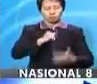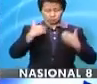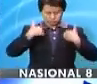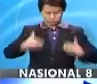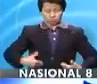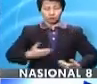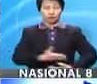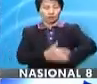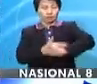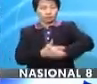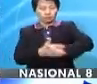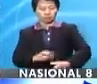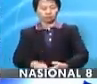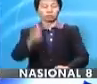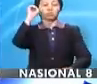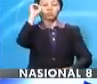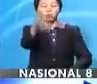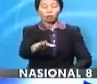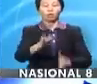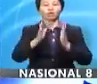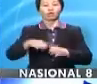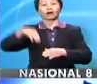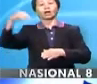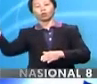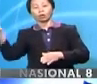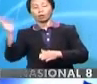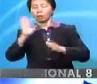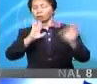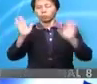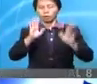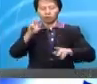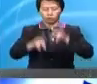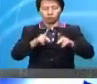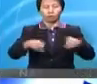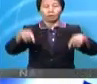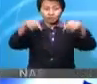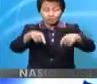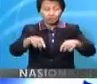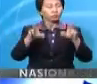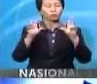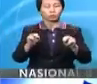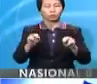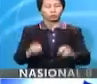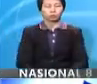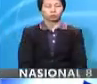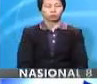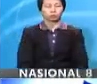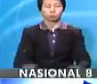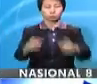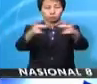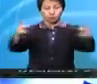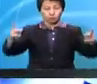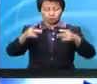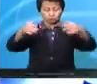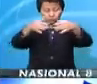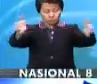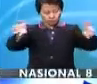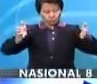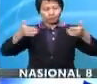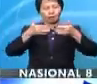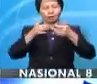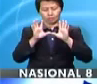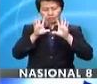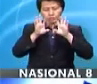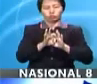bayi berkenaan dibuang orang luar, bukannya penduduk setempat. Kawasan tersebut adalah kawasan yang berpagar, berkunci dan ianya di